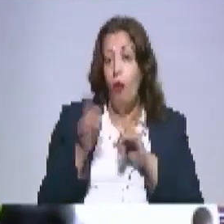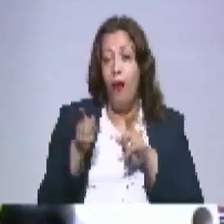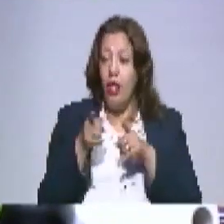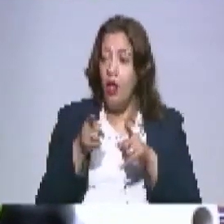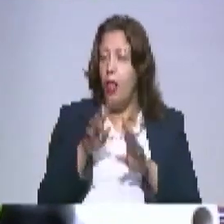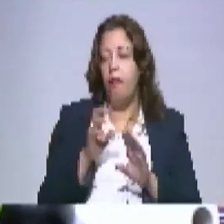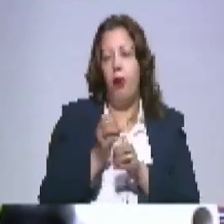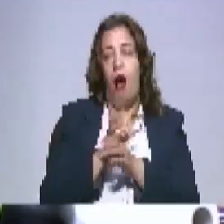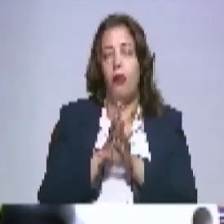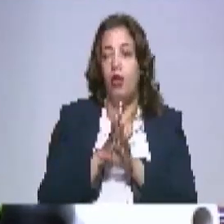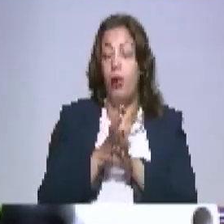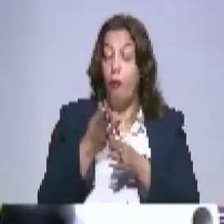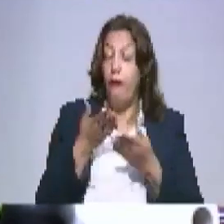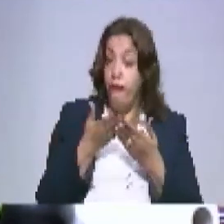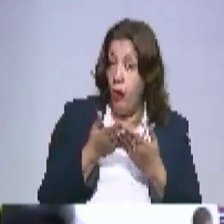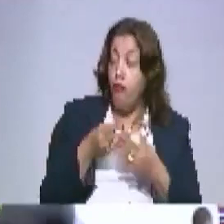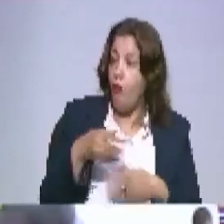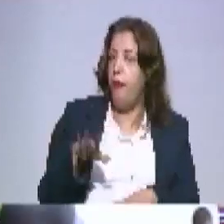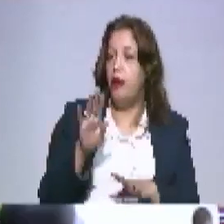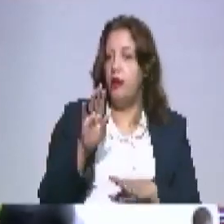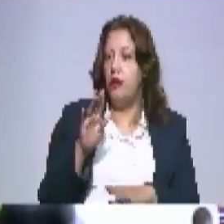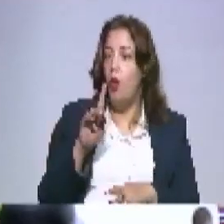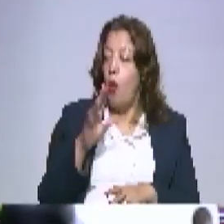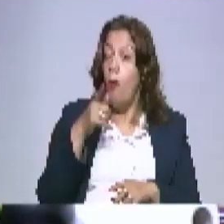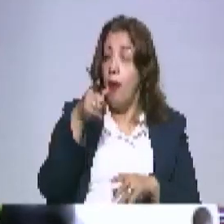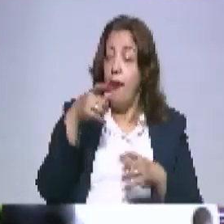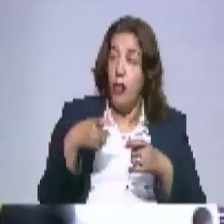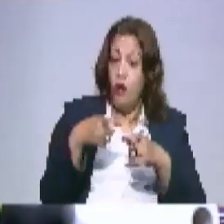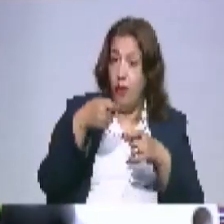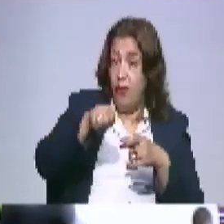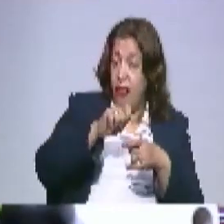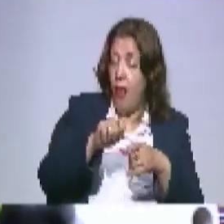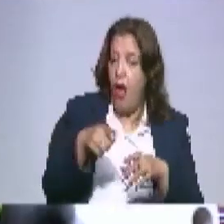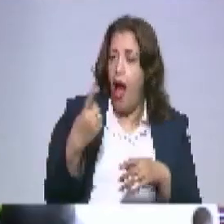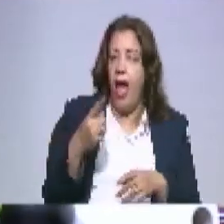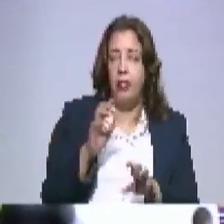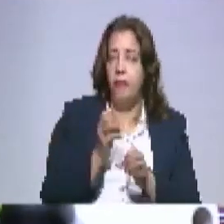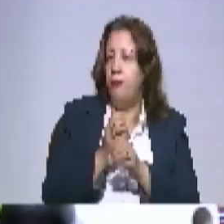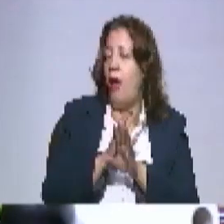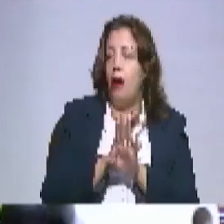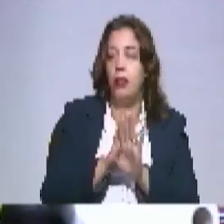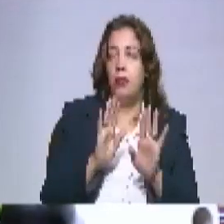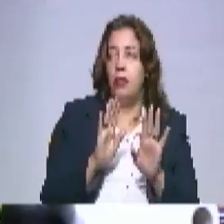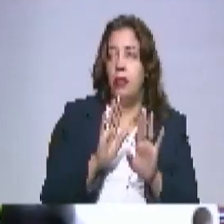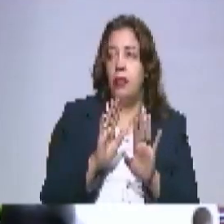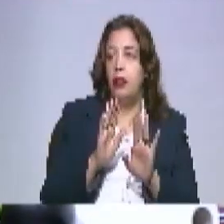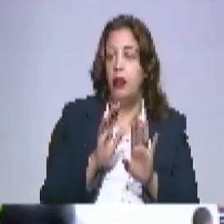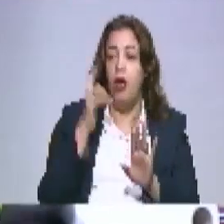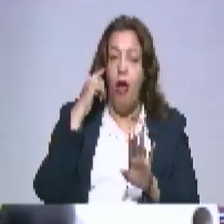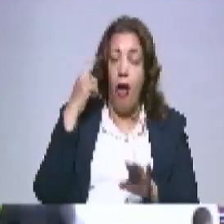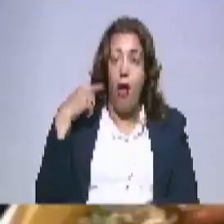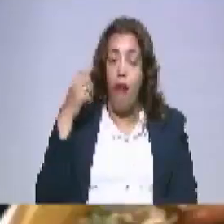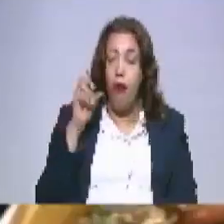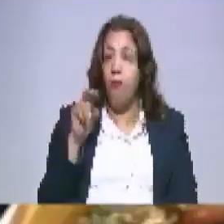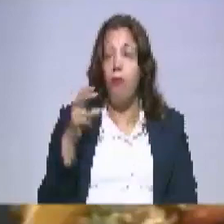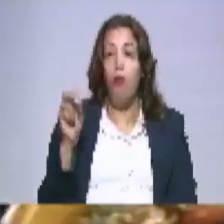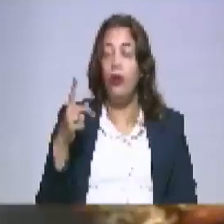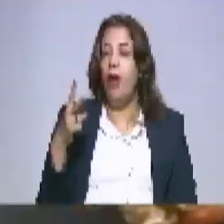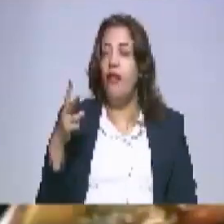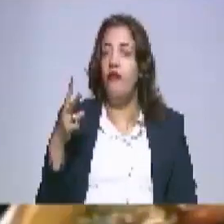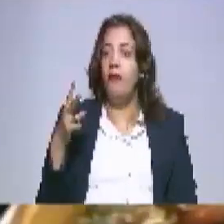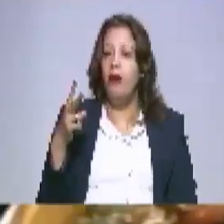كده تبقى رائعه برده جدا. مش لازم ان احنا كل حاجه نعملها شغلانه يعني، ونحط بقى